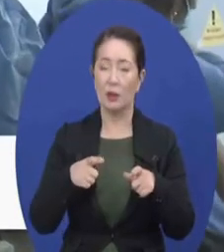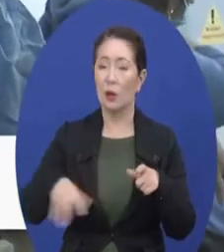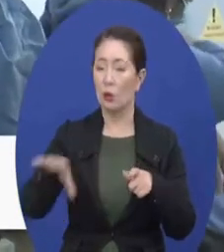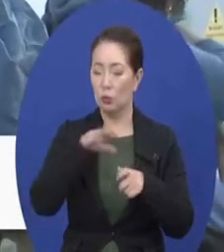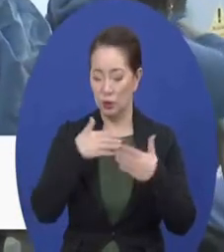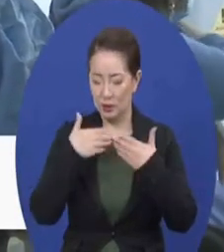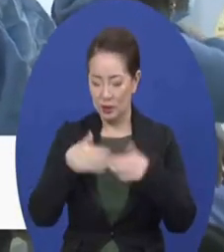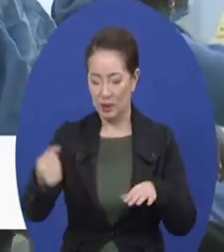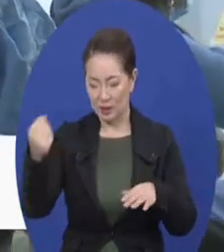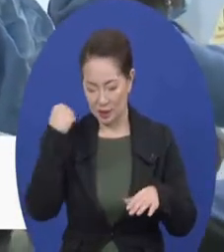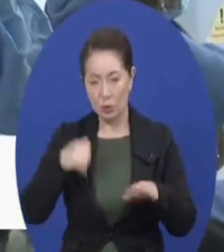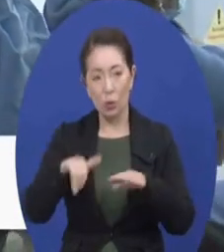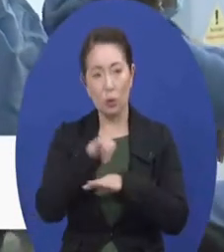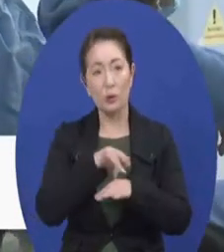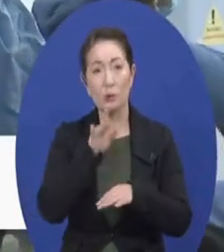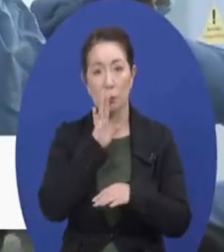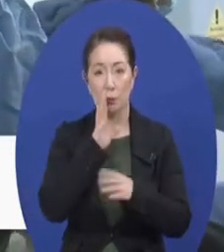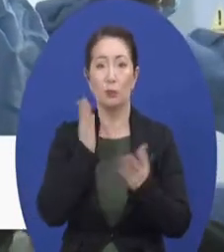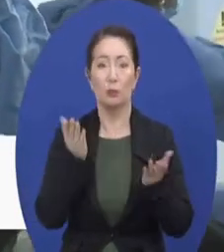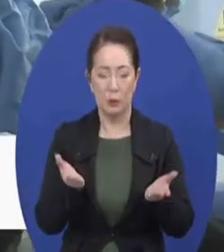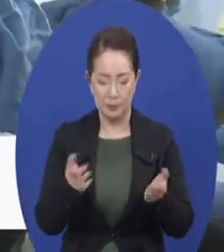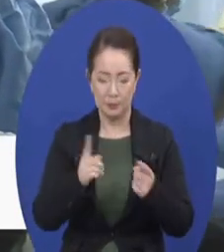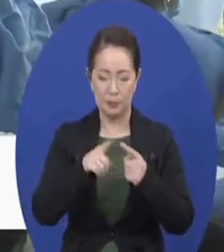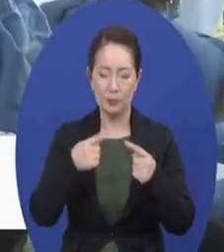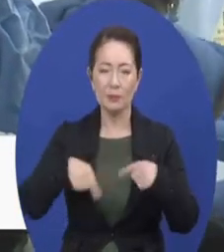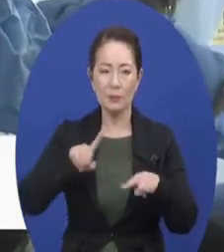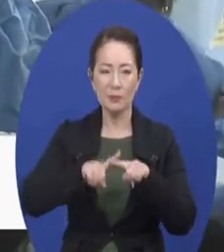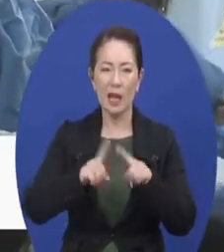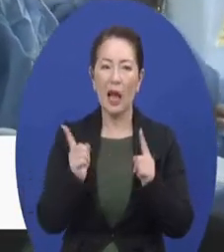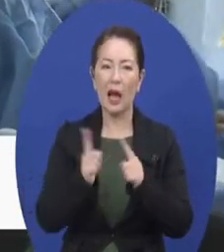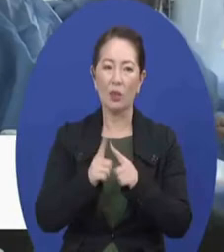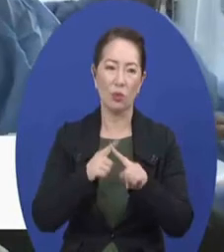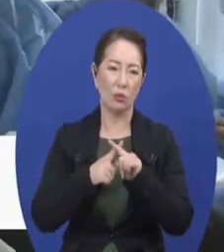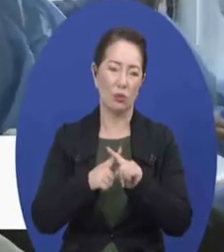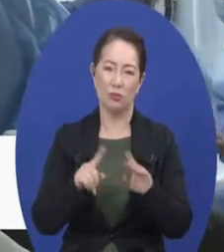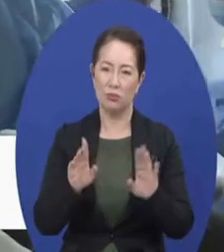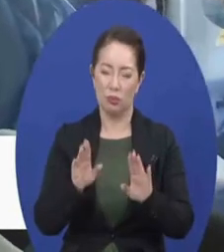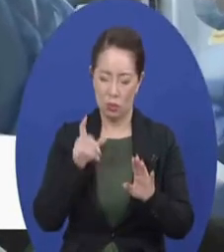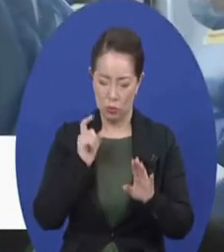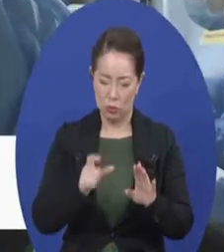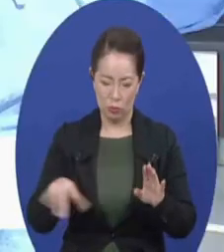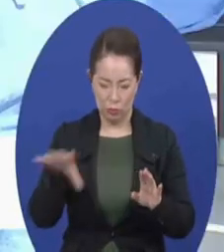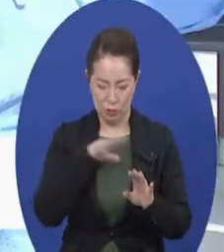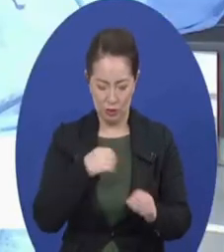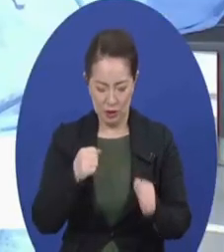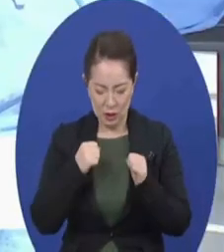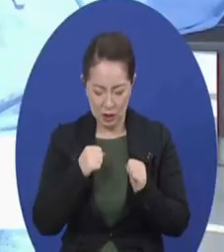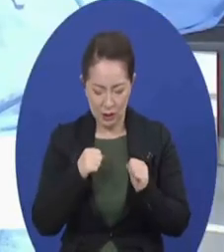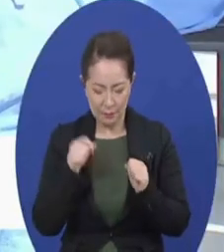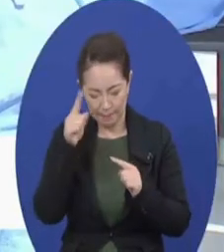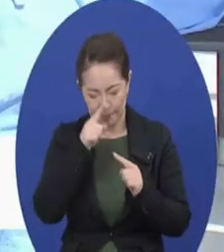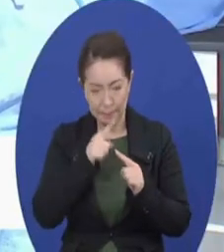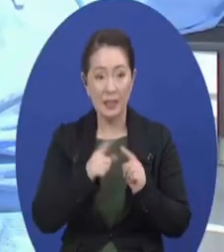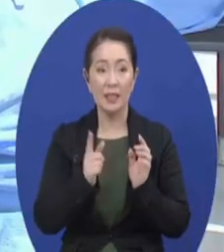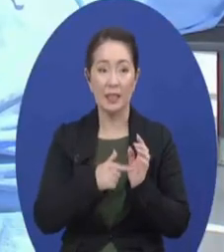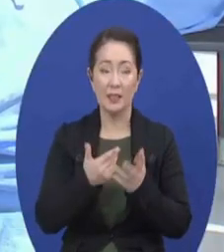утгаар нээж чадсан улс болё. Дахиж хатуу хөл хорой аль болохоор тавихгүйгээр хүн бүхэн дор бүрнээ хичээцгээе.